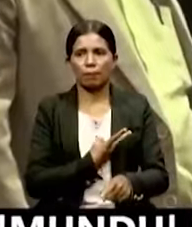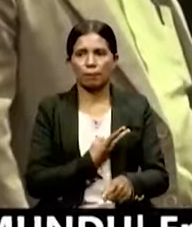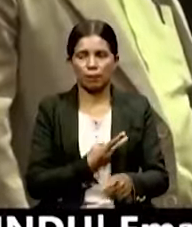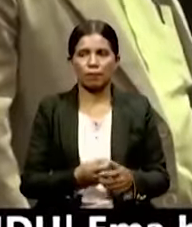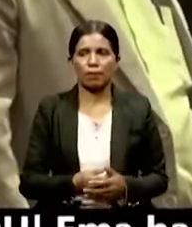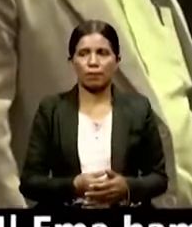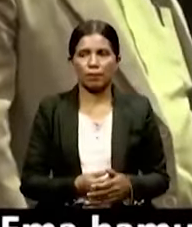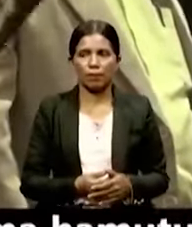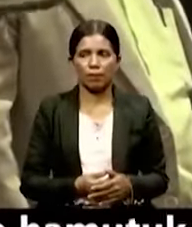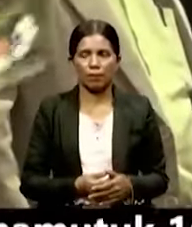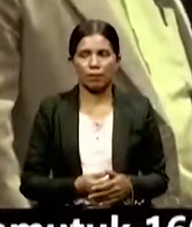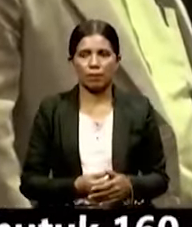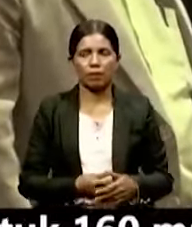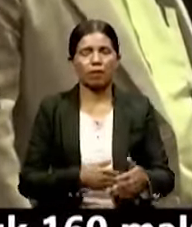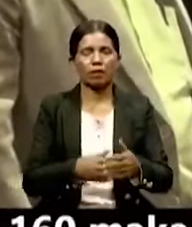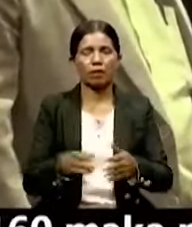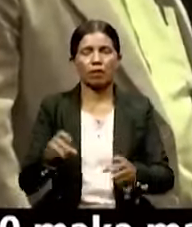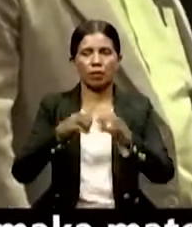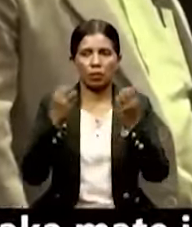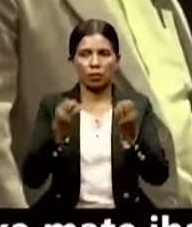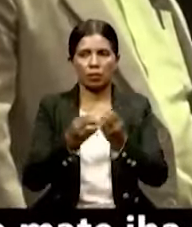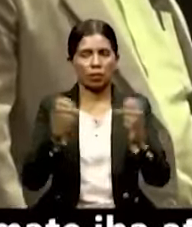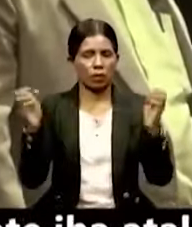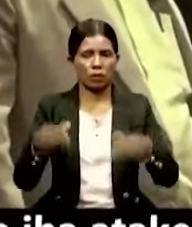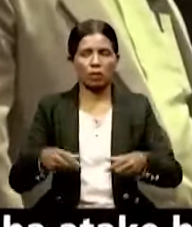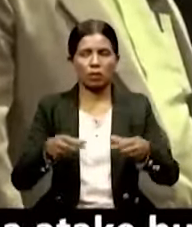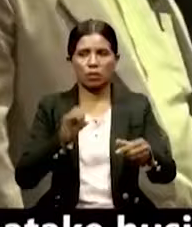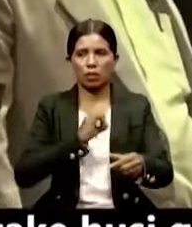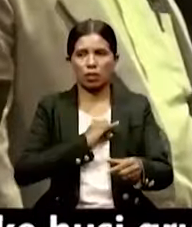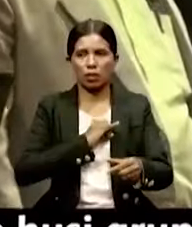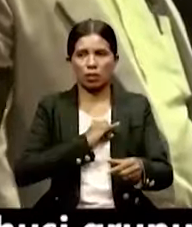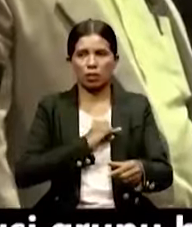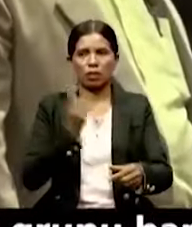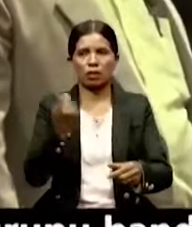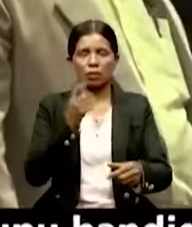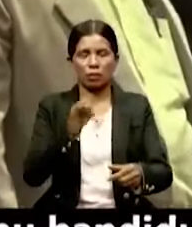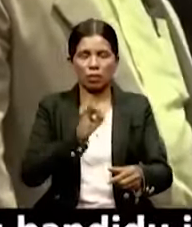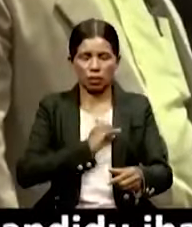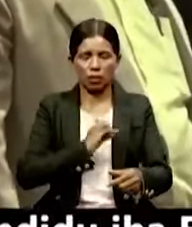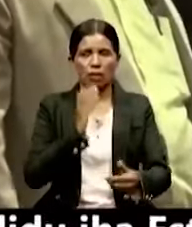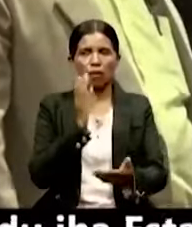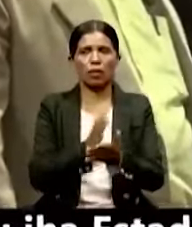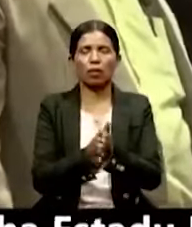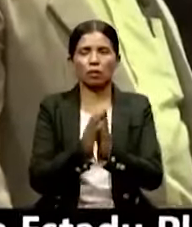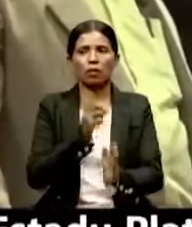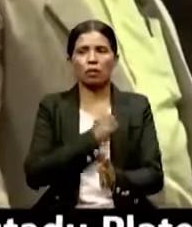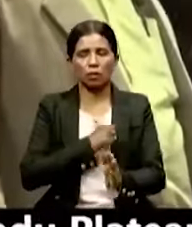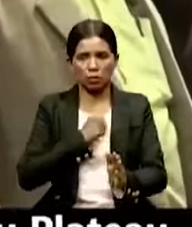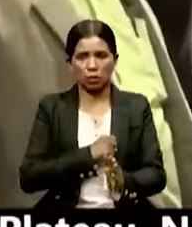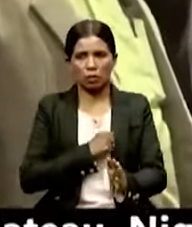sendiri dalam ia organisasi la fom. Mereka kau mantai mana posisi. Ia usus disculpa lah ni